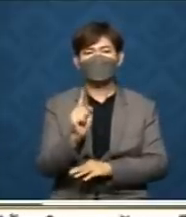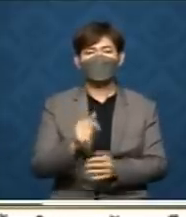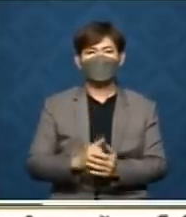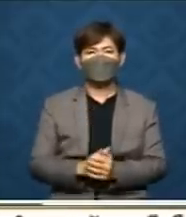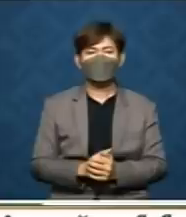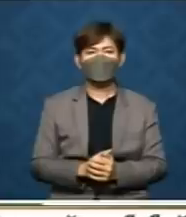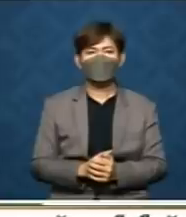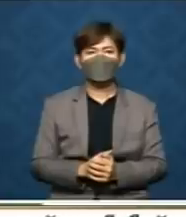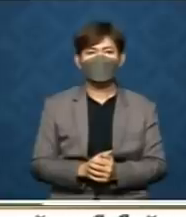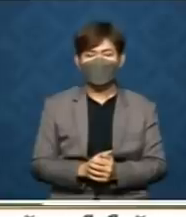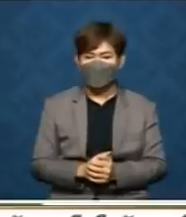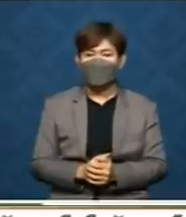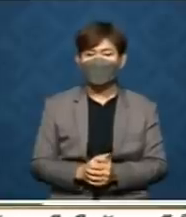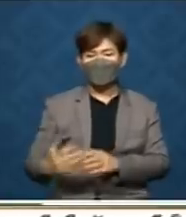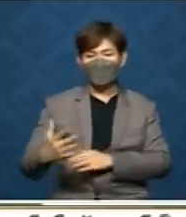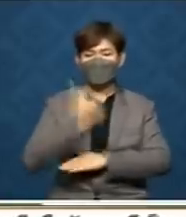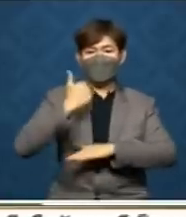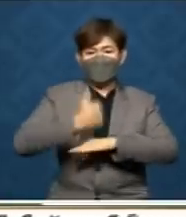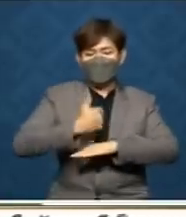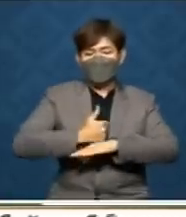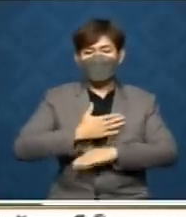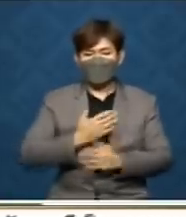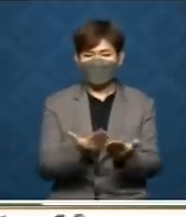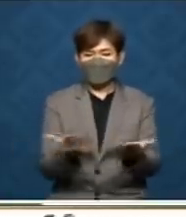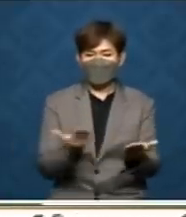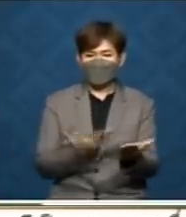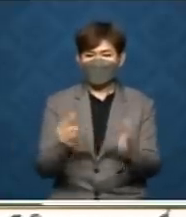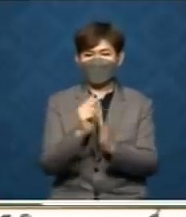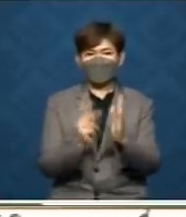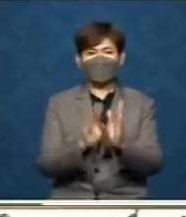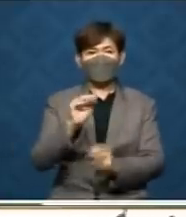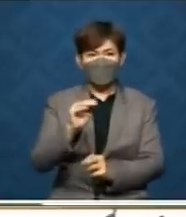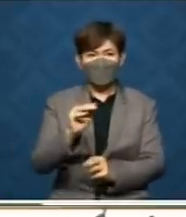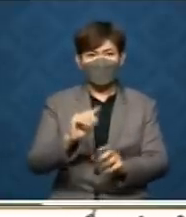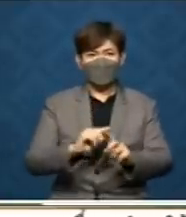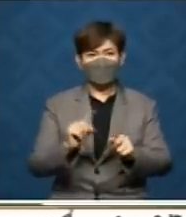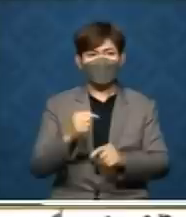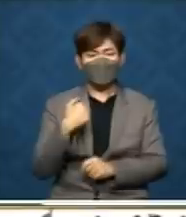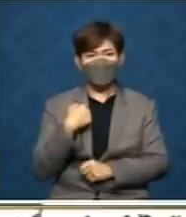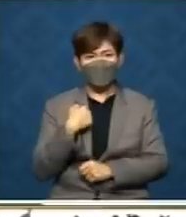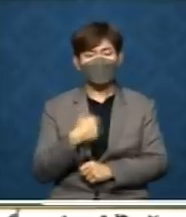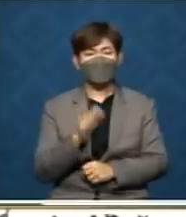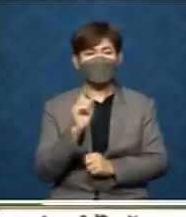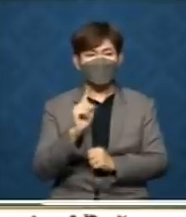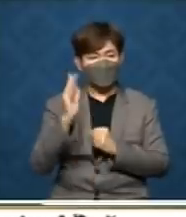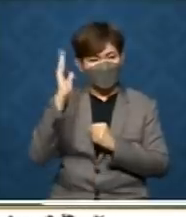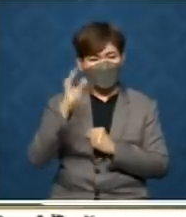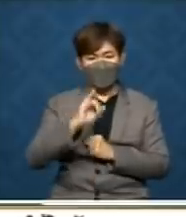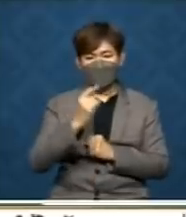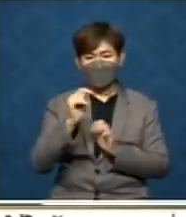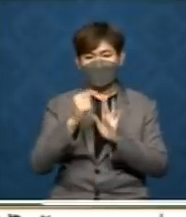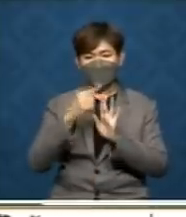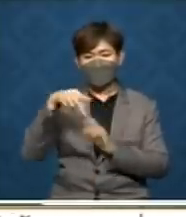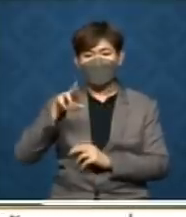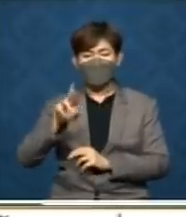ท่านเป็นพวกอำนาจมาสี่ฉบับก็จะจตุพรเจริญเชื้อบอกแล้วมีอำนาจ